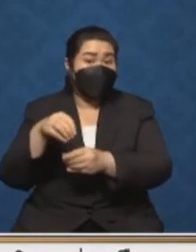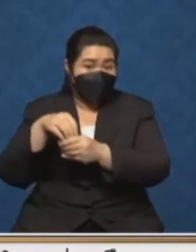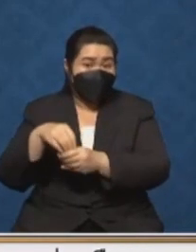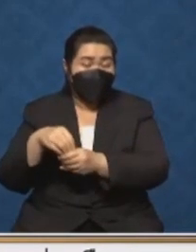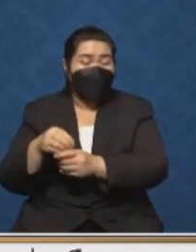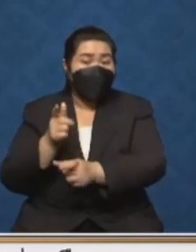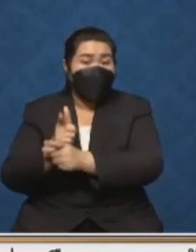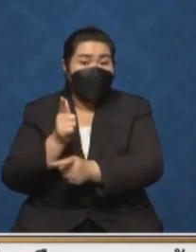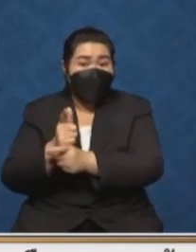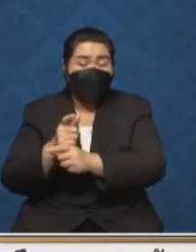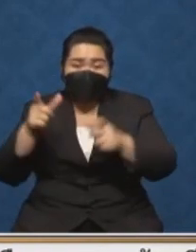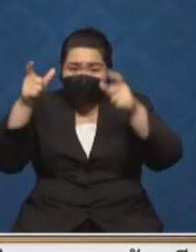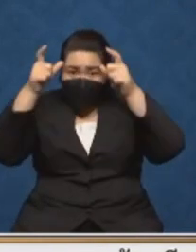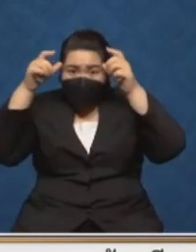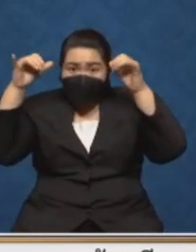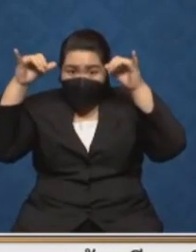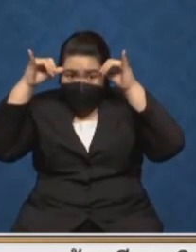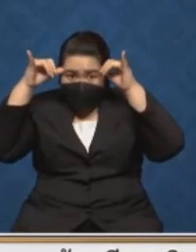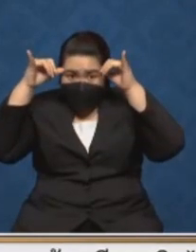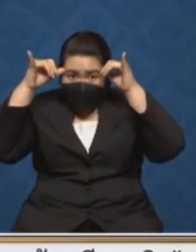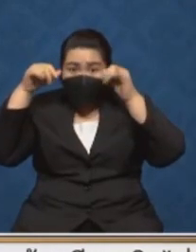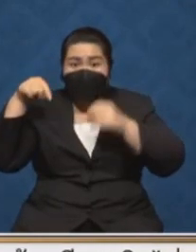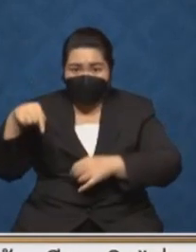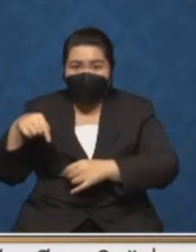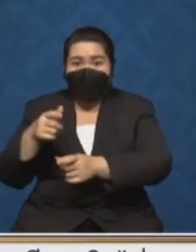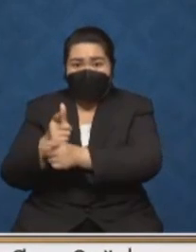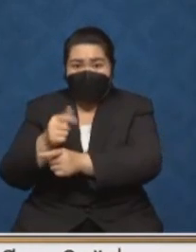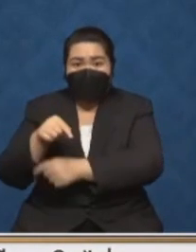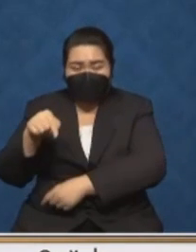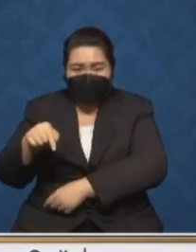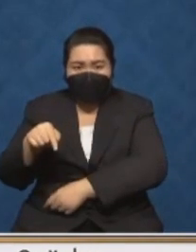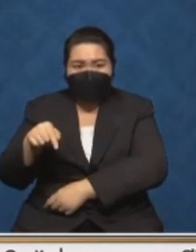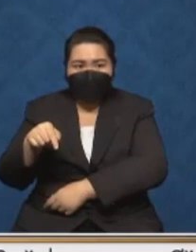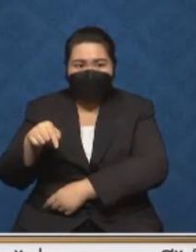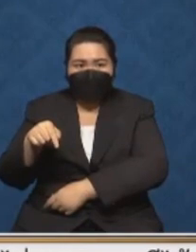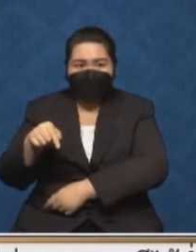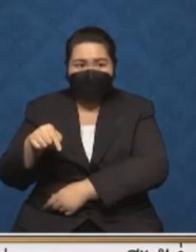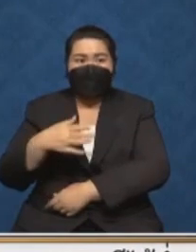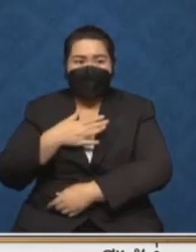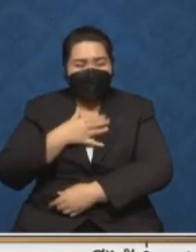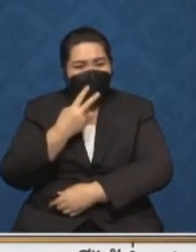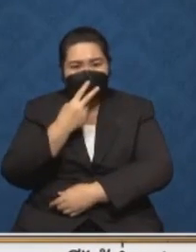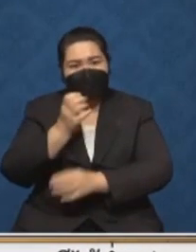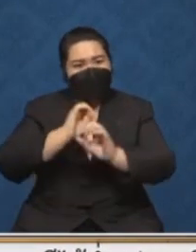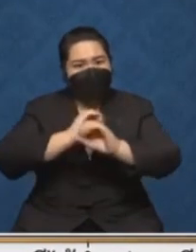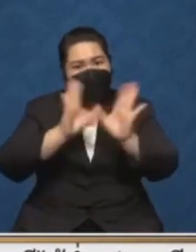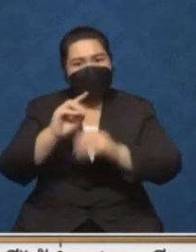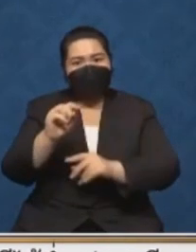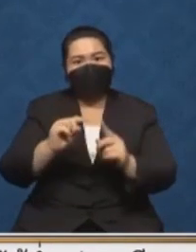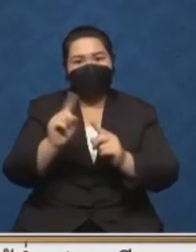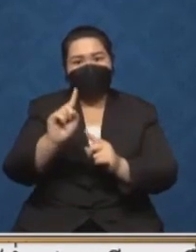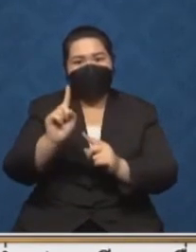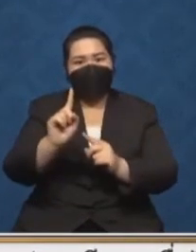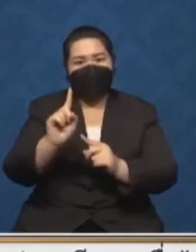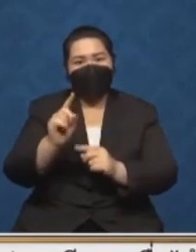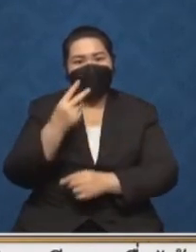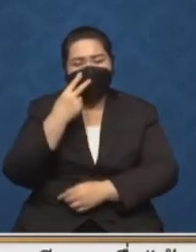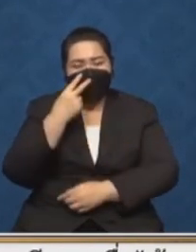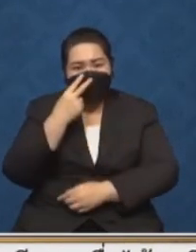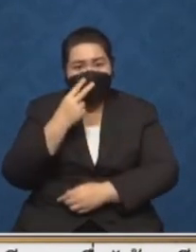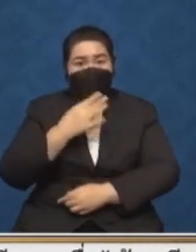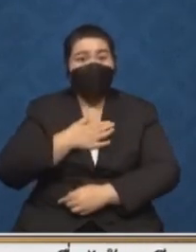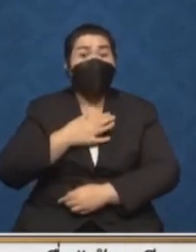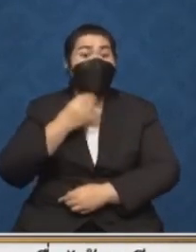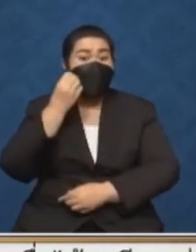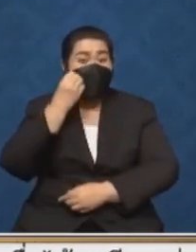ผู้เลี้ยงโครกระบือพื้นที่ผมเห็ชาตเจนคือในพ้นที่ ได้เห็นเลอกตงผม